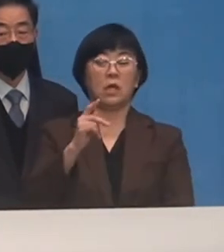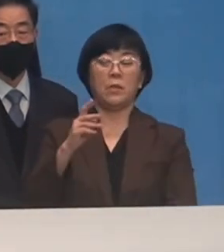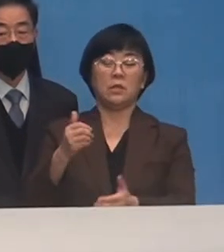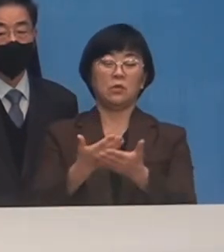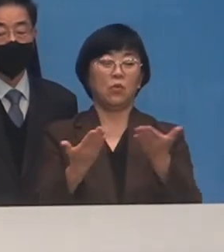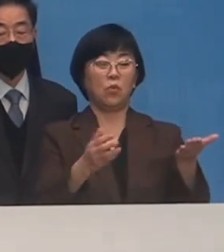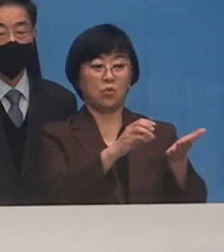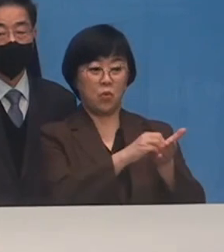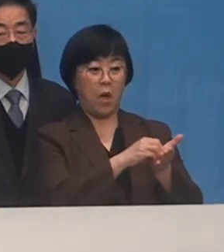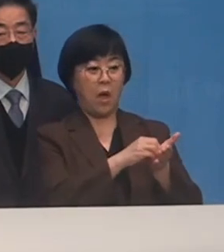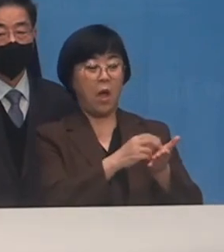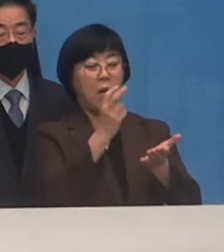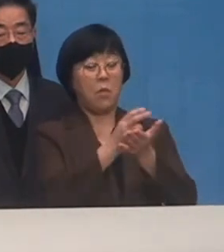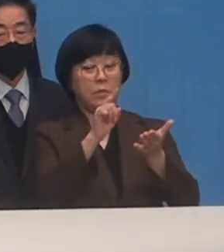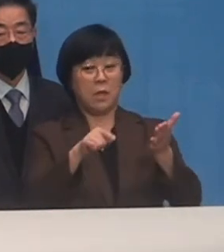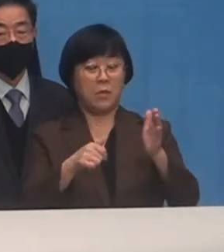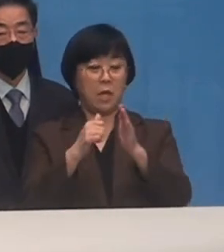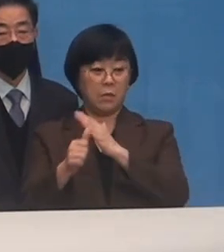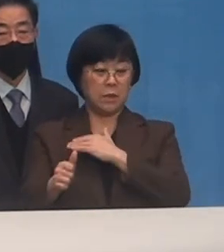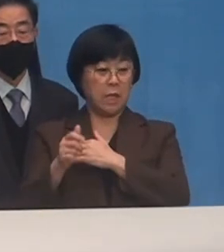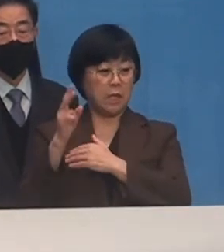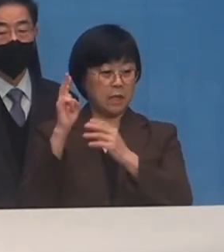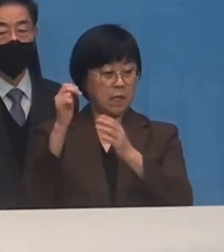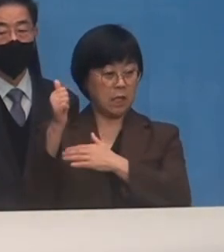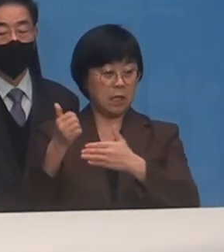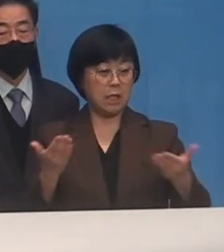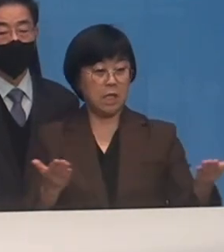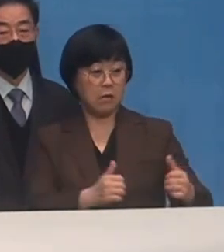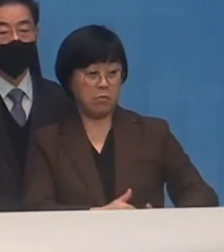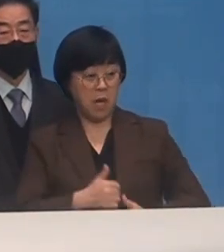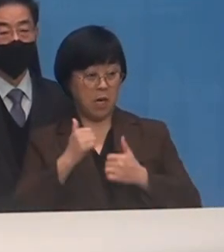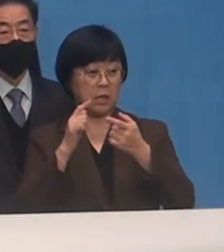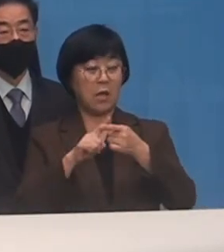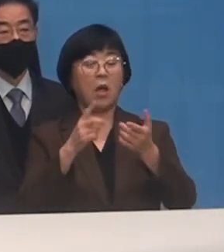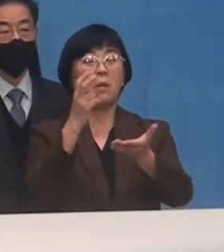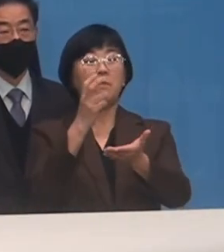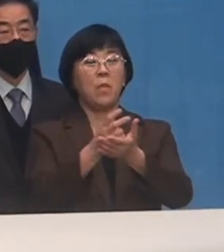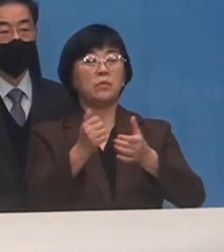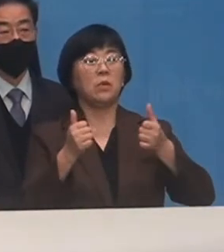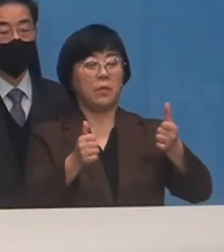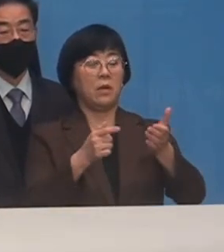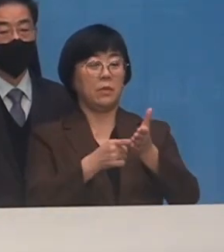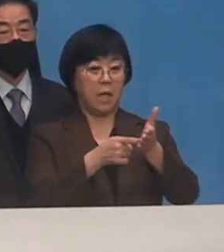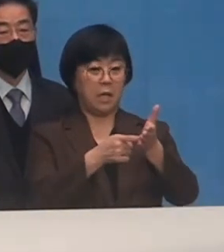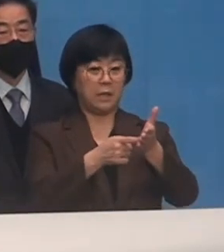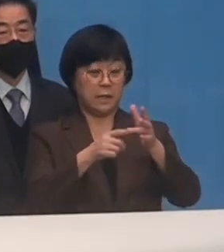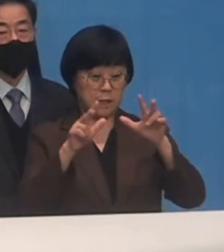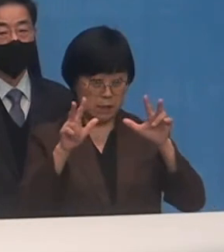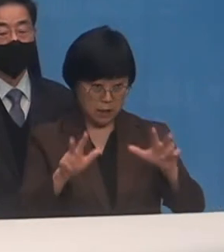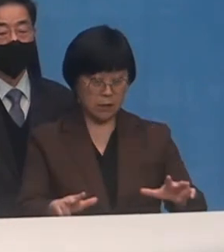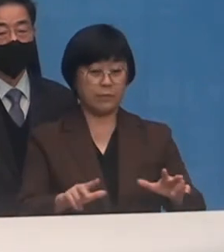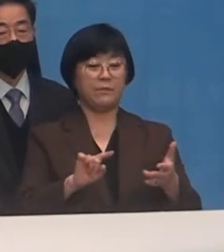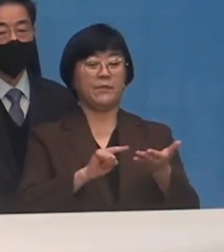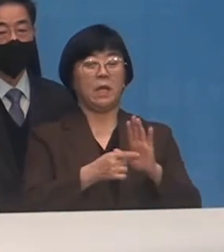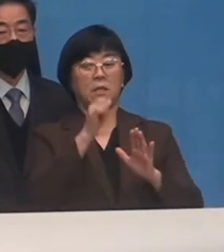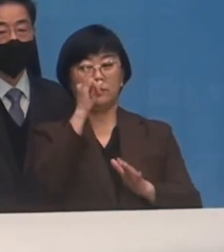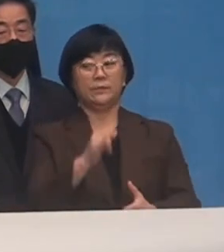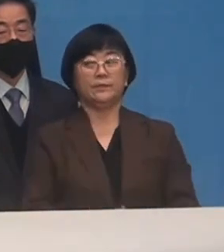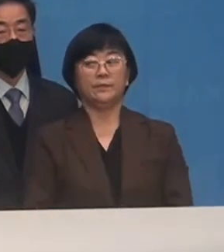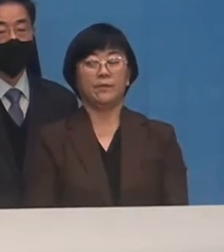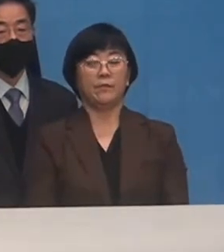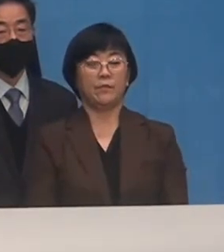KBS 노동조합은 법인 대표인 김희철 사장의 직무유기에 대해서 법적 대응을 강구할 것을 지금 이 자리에서 천명하는